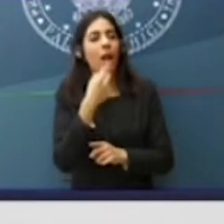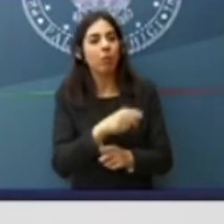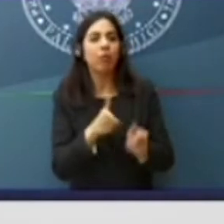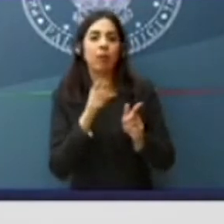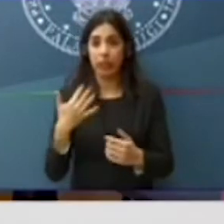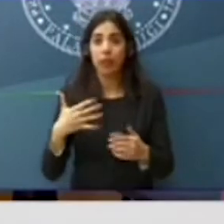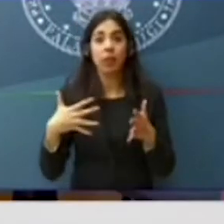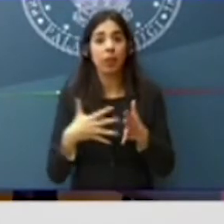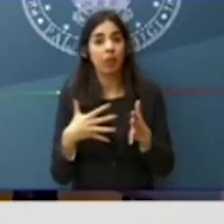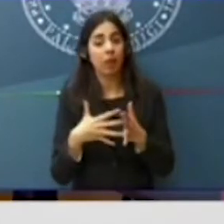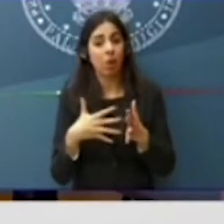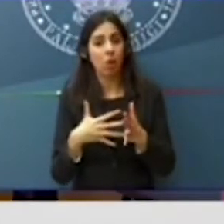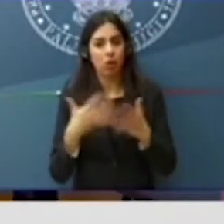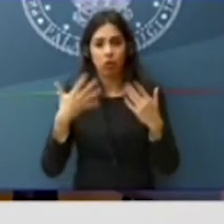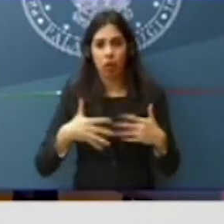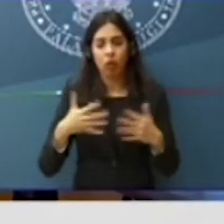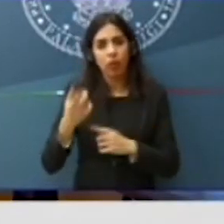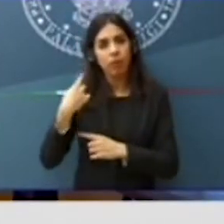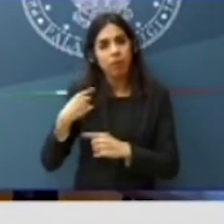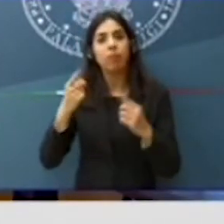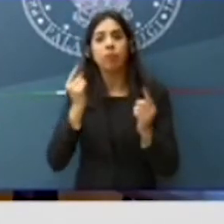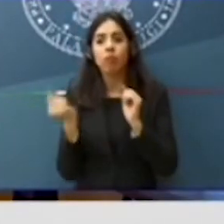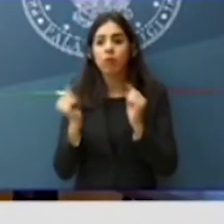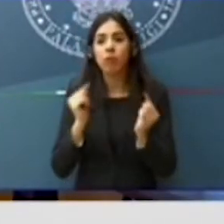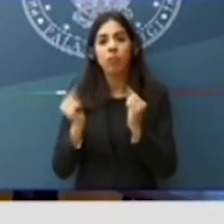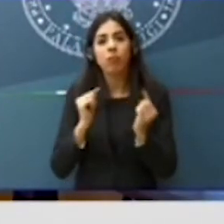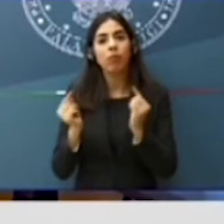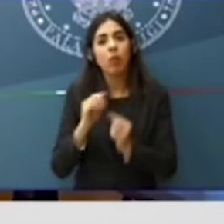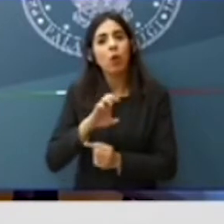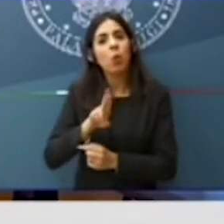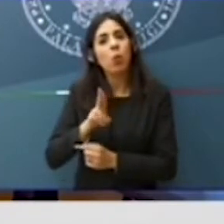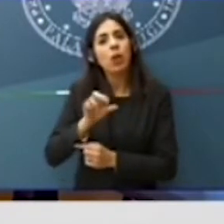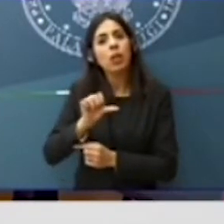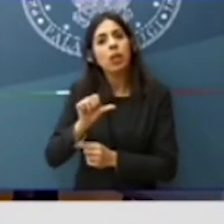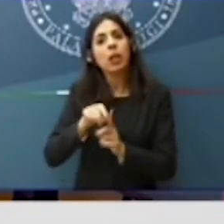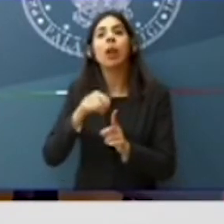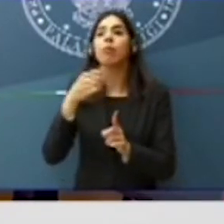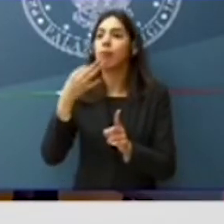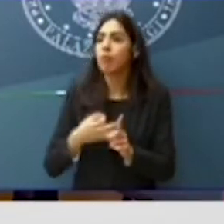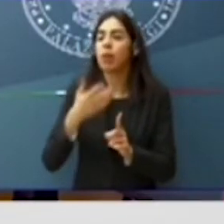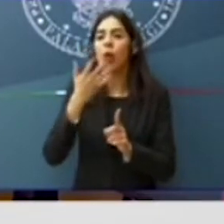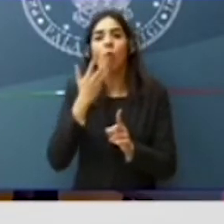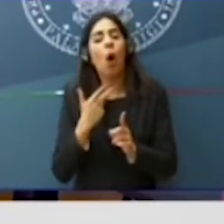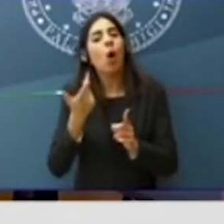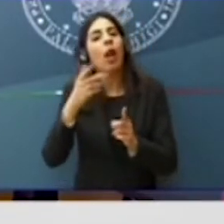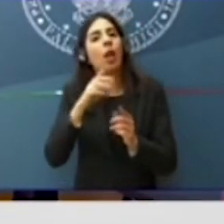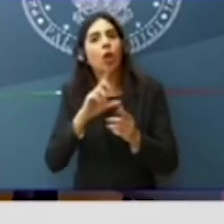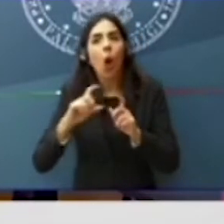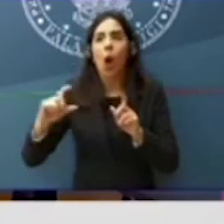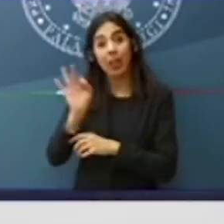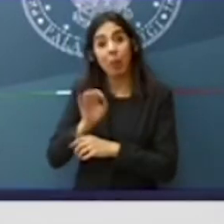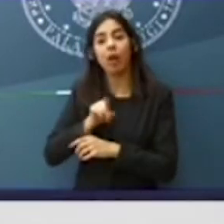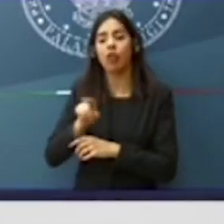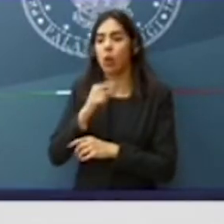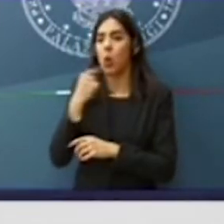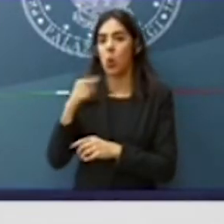impressione, la linea forte che ha preso il Presidente del Consiglio per quanto riguarda l'export dei vaccini. È stato il primo in Europa